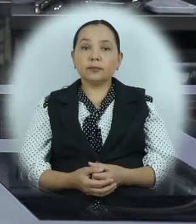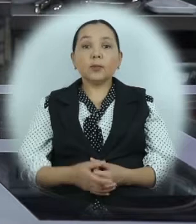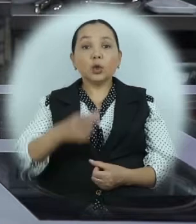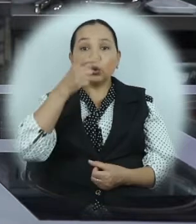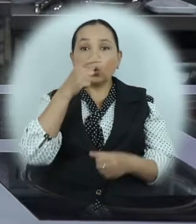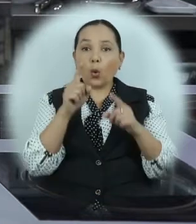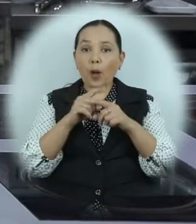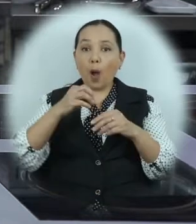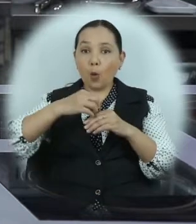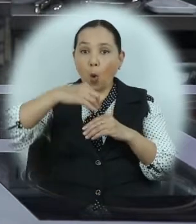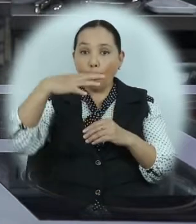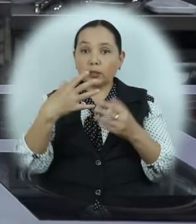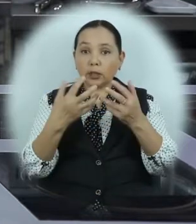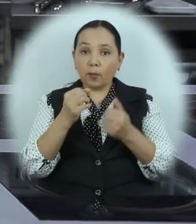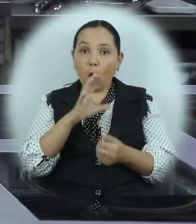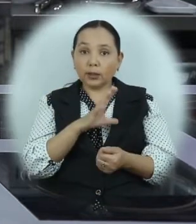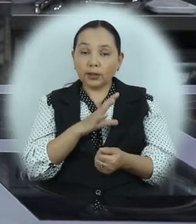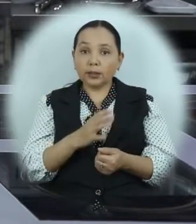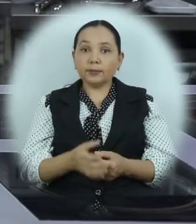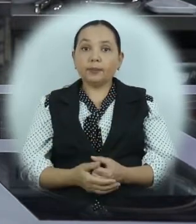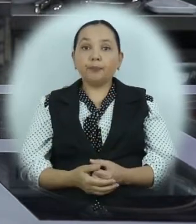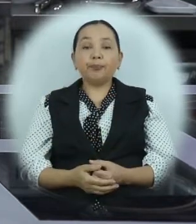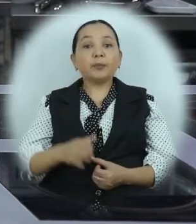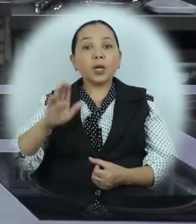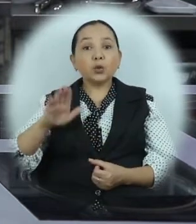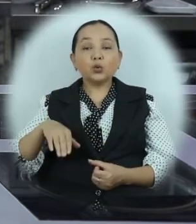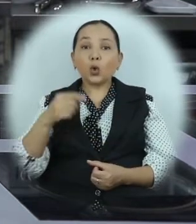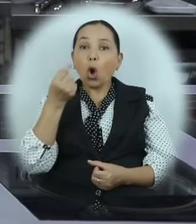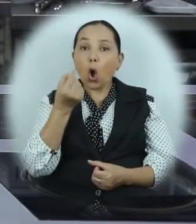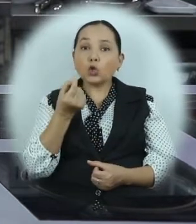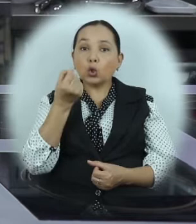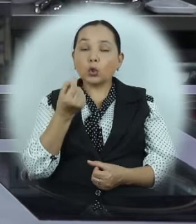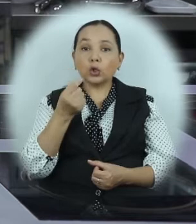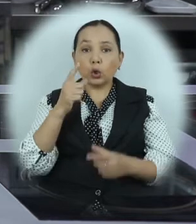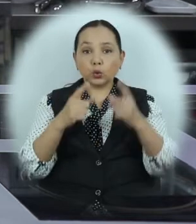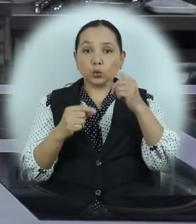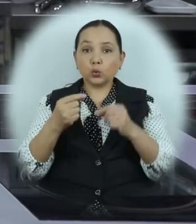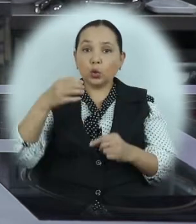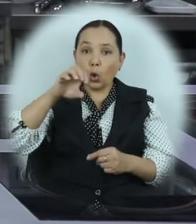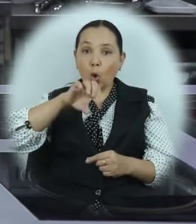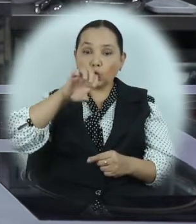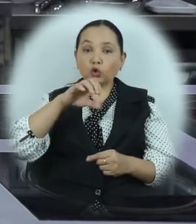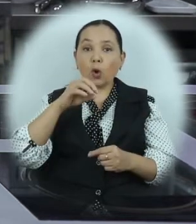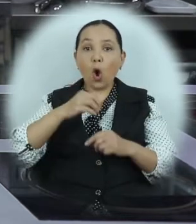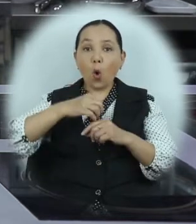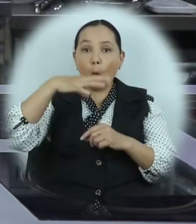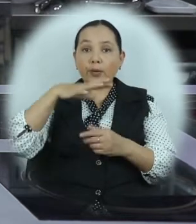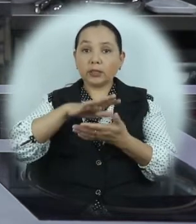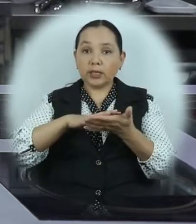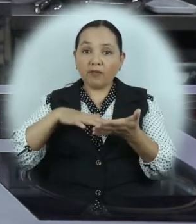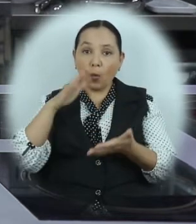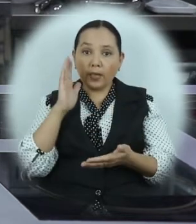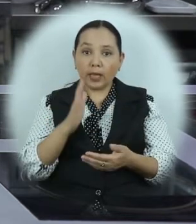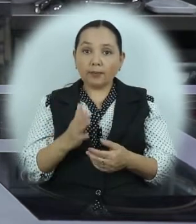Tuxumni ham ko'pirtirib oldik. So'ngra oz-ozdan sutni qo'shib, ko'pirtirishda davom